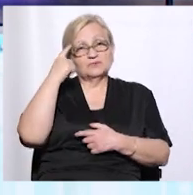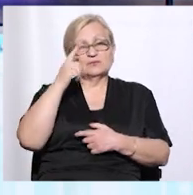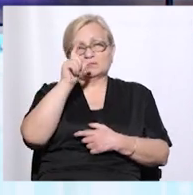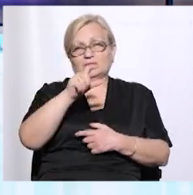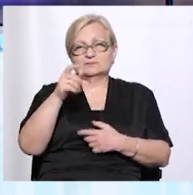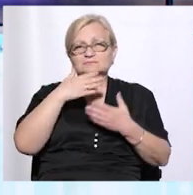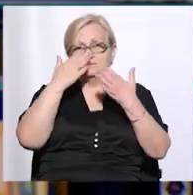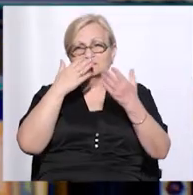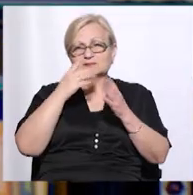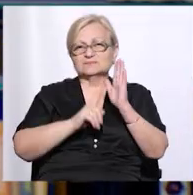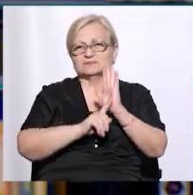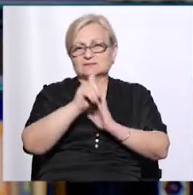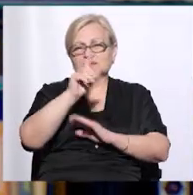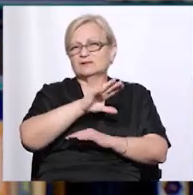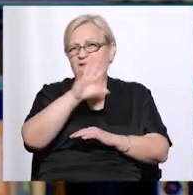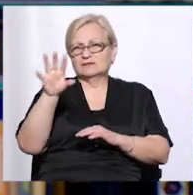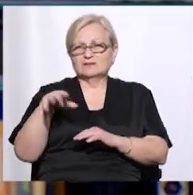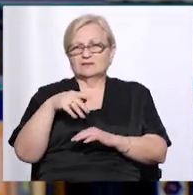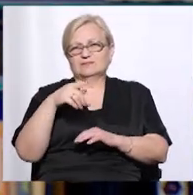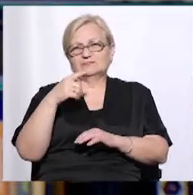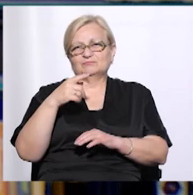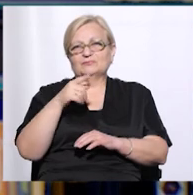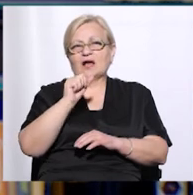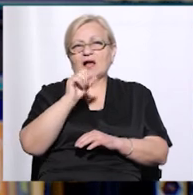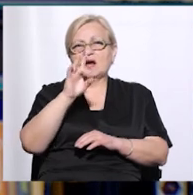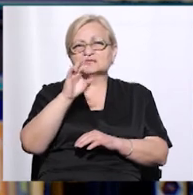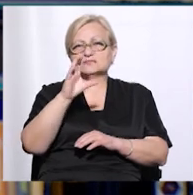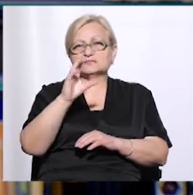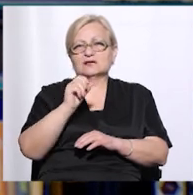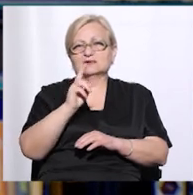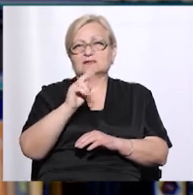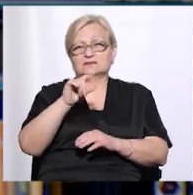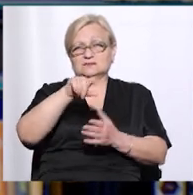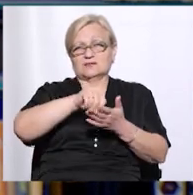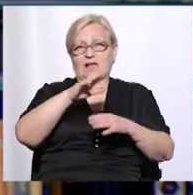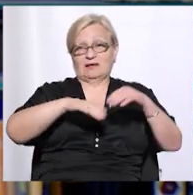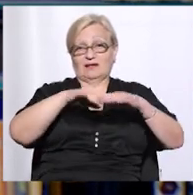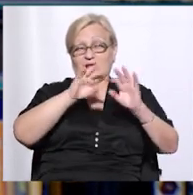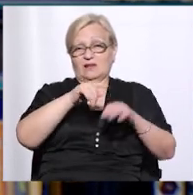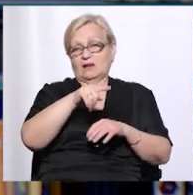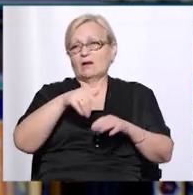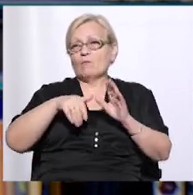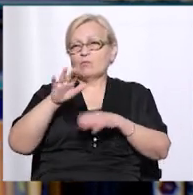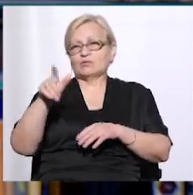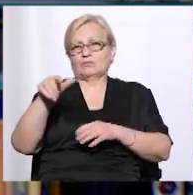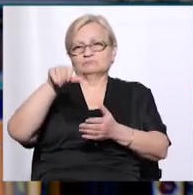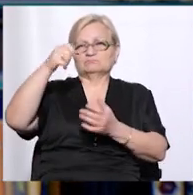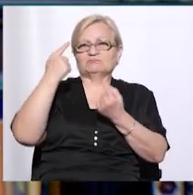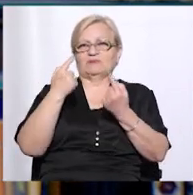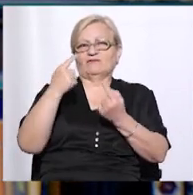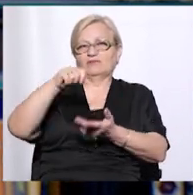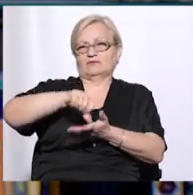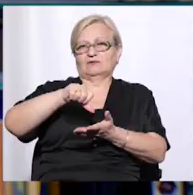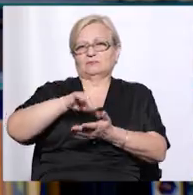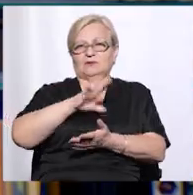რომანი დიდოსტატის მარჯვენა და შეიძლება ითქვას არსაკიძეზე არანაკლებ მთავარ გმირად სწორედ გიორგი მეფე